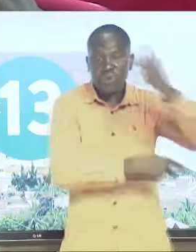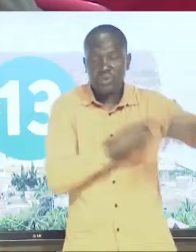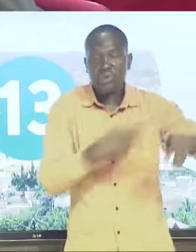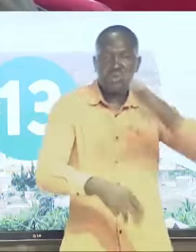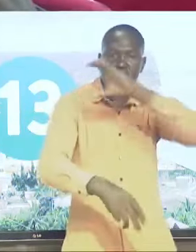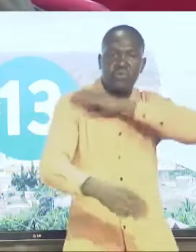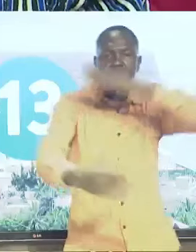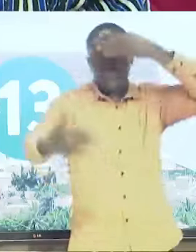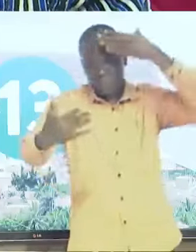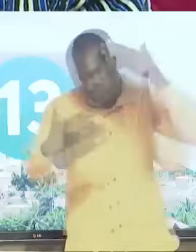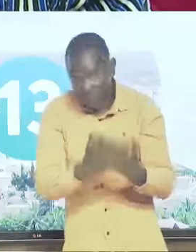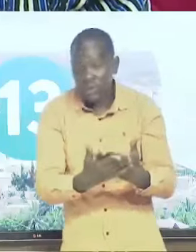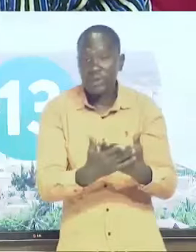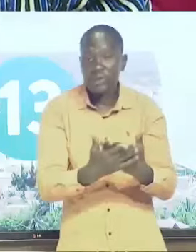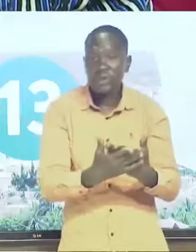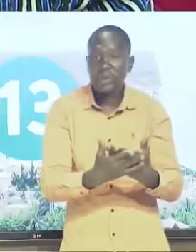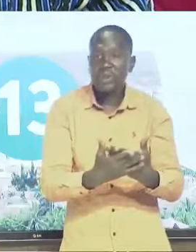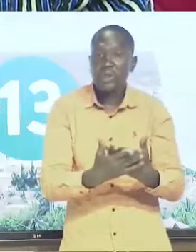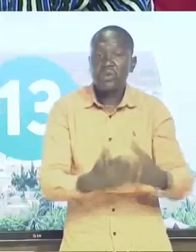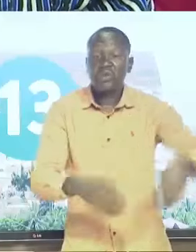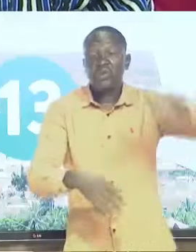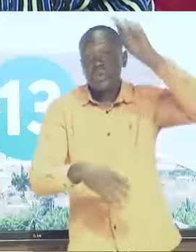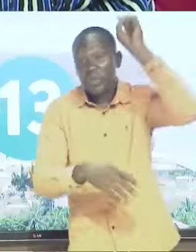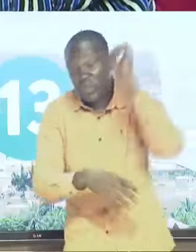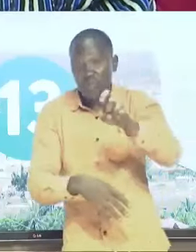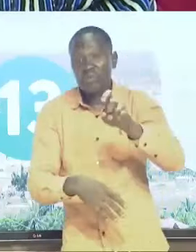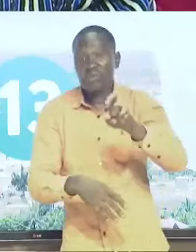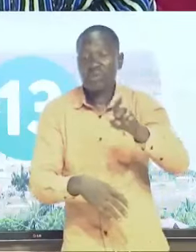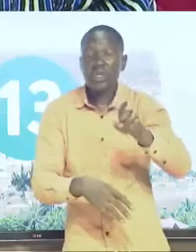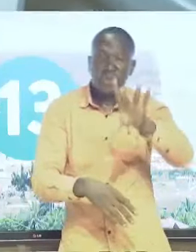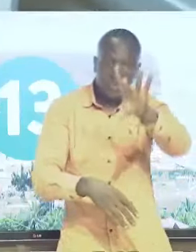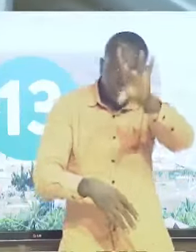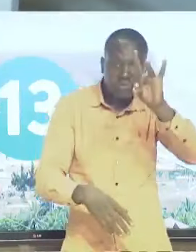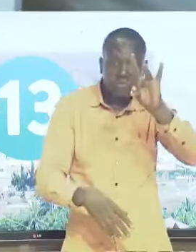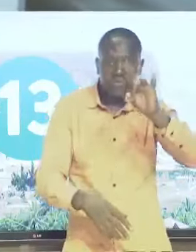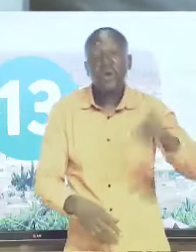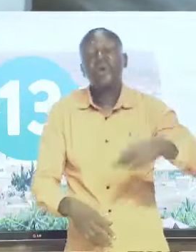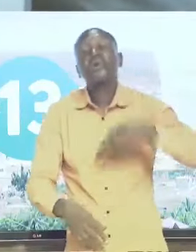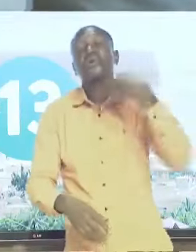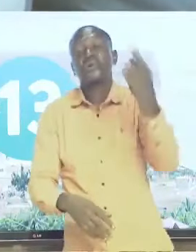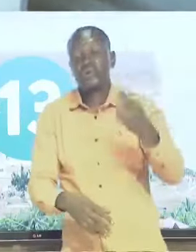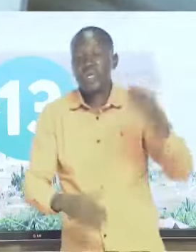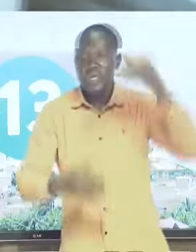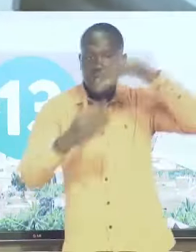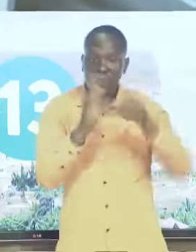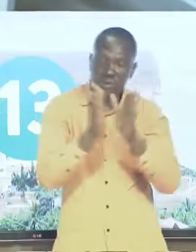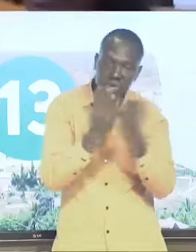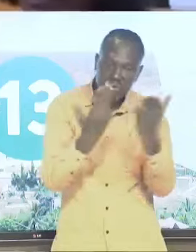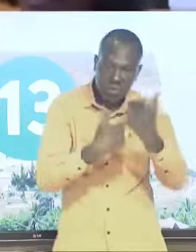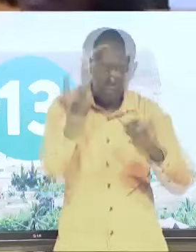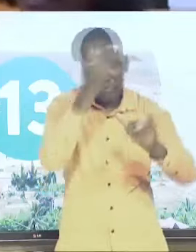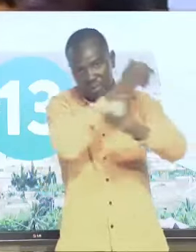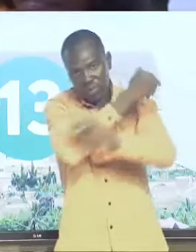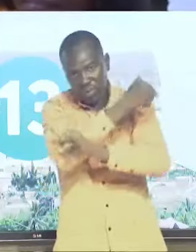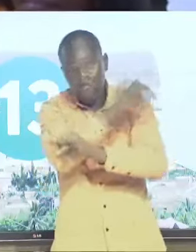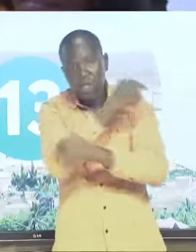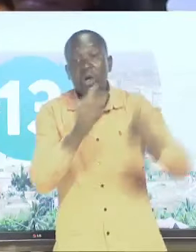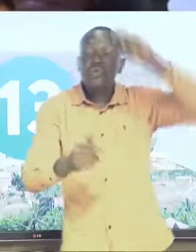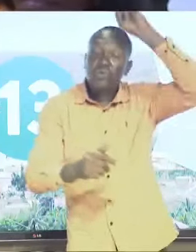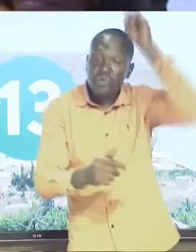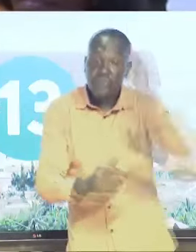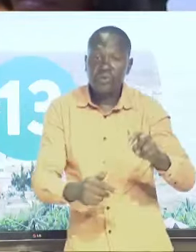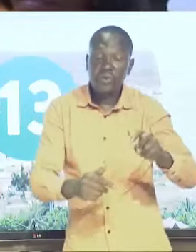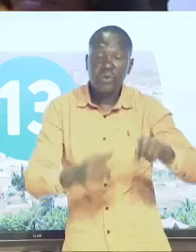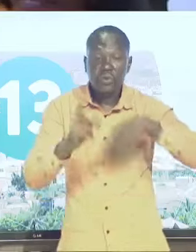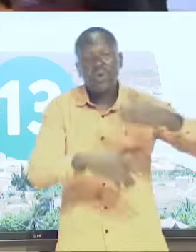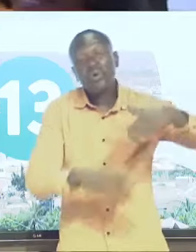irréprochable? Autant de questionnements qui trouvent réponse dans un livre pour la patrie. Nous devons aller